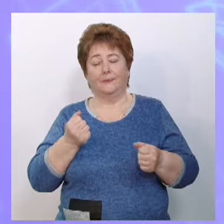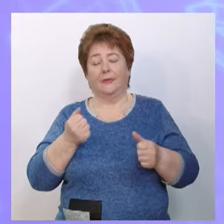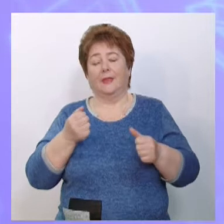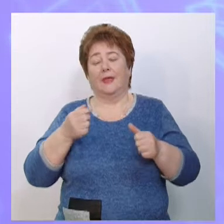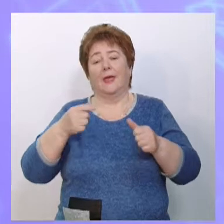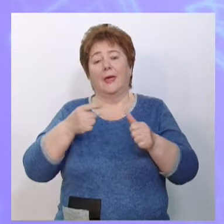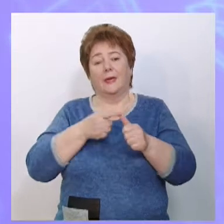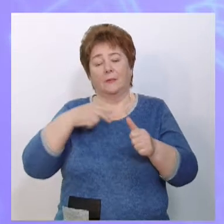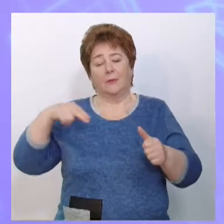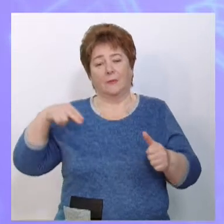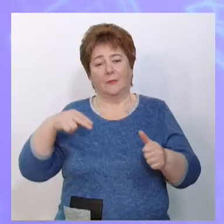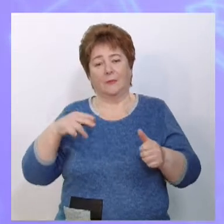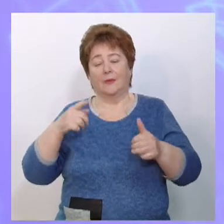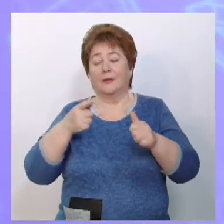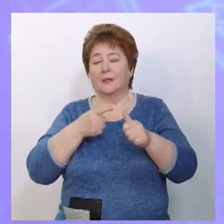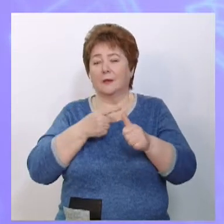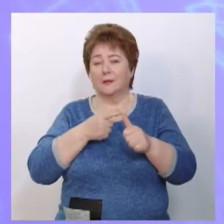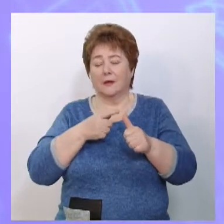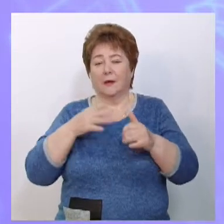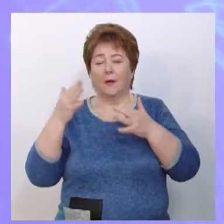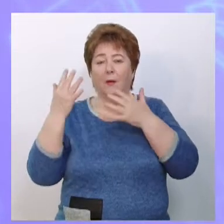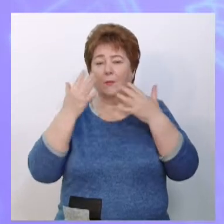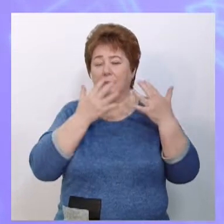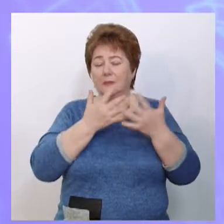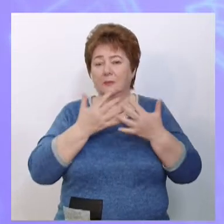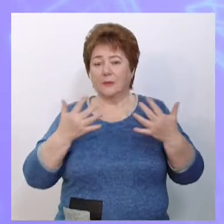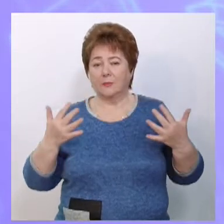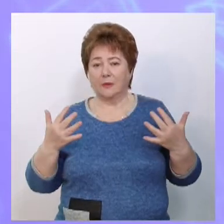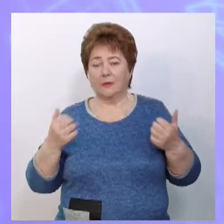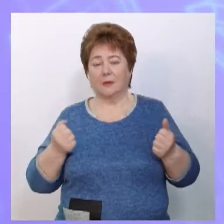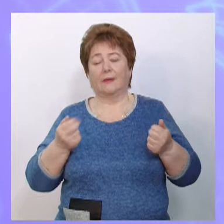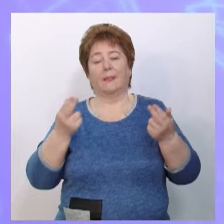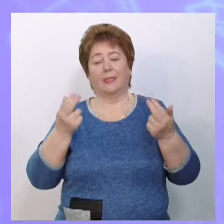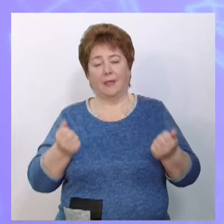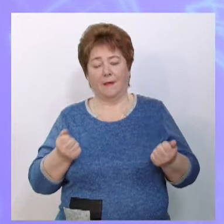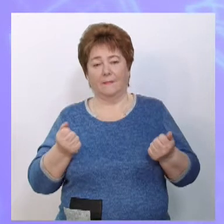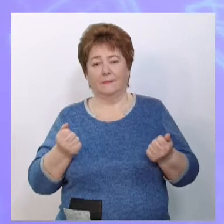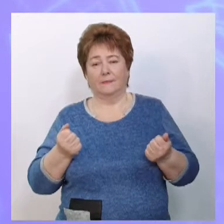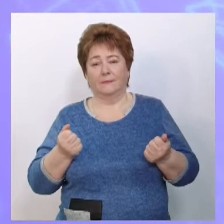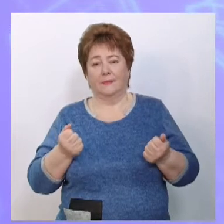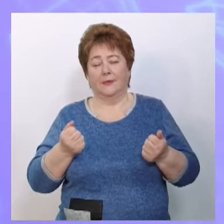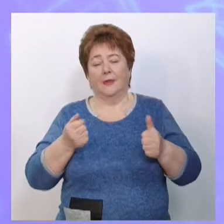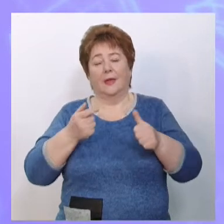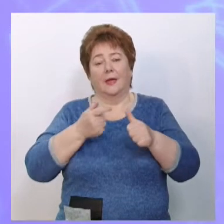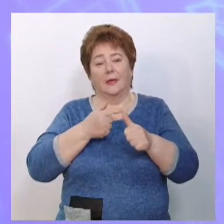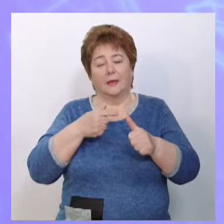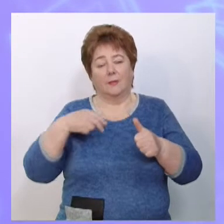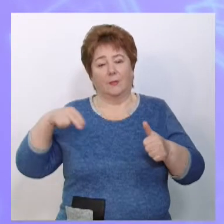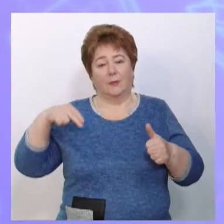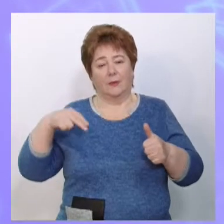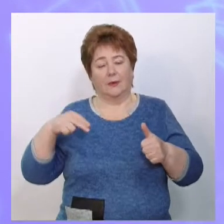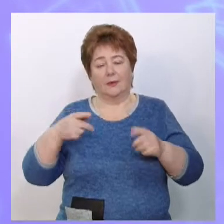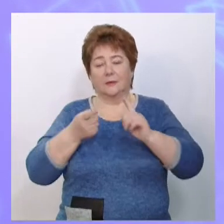Имя прилагательное обозначает признак предмета. Да. Имя